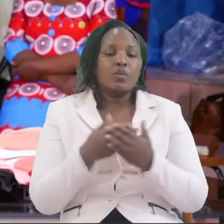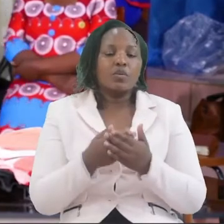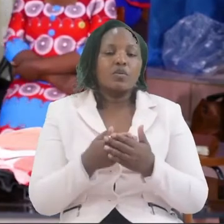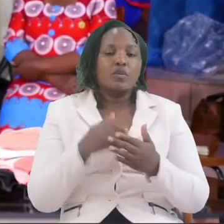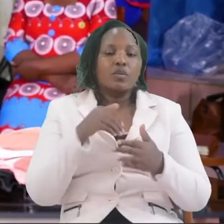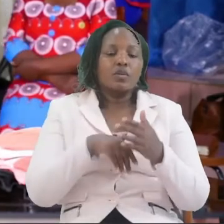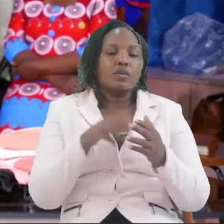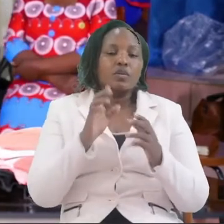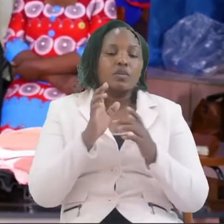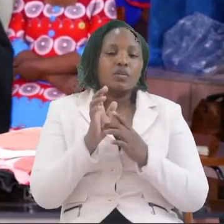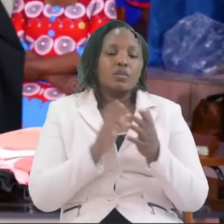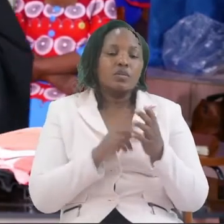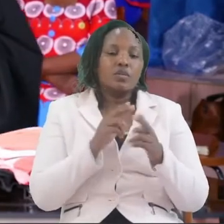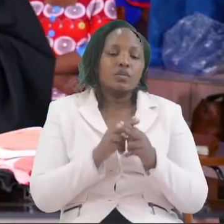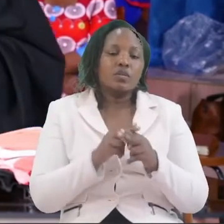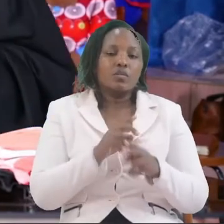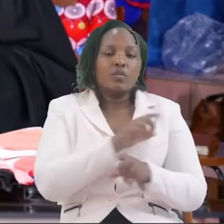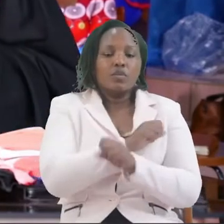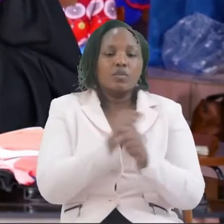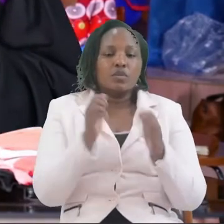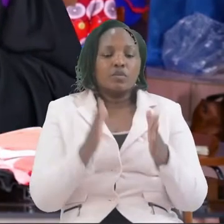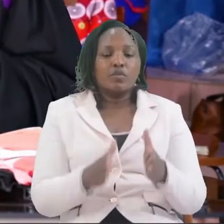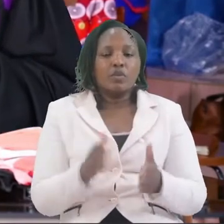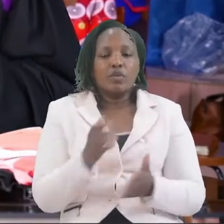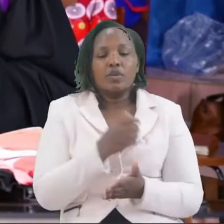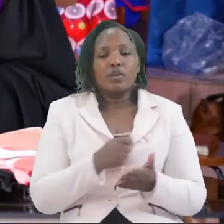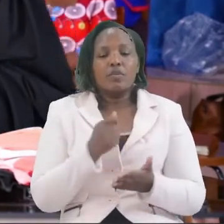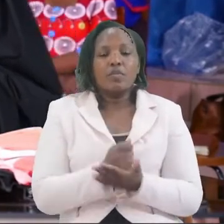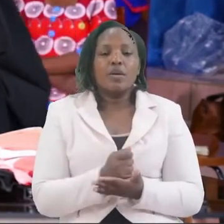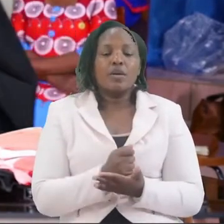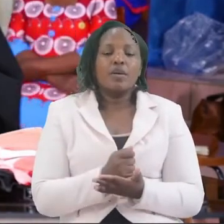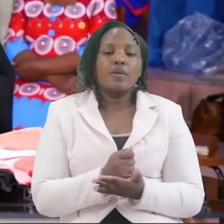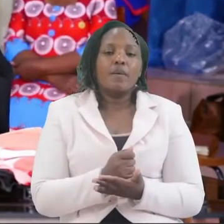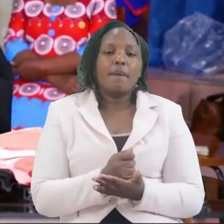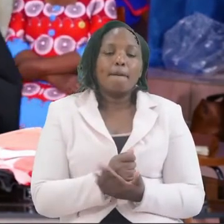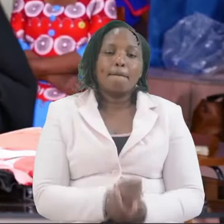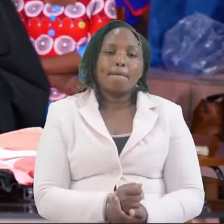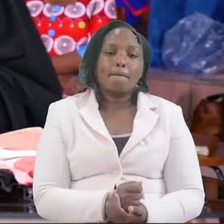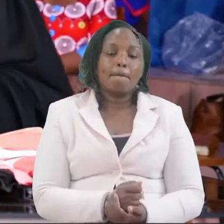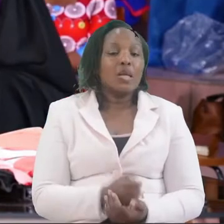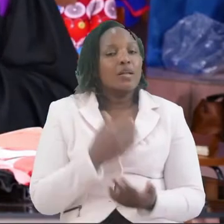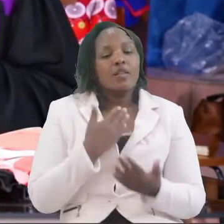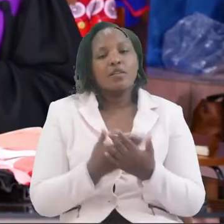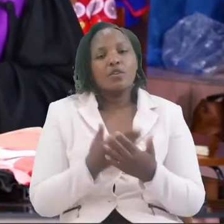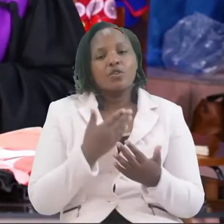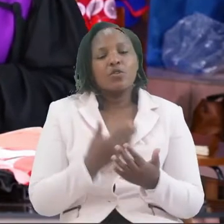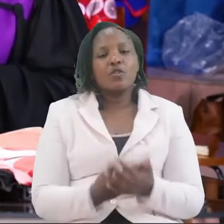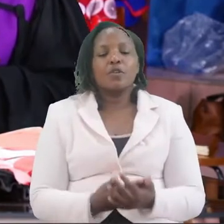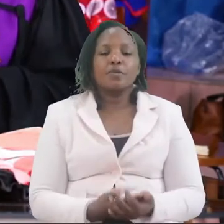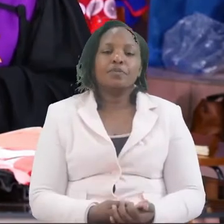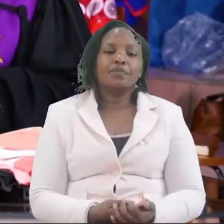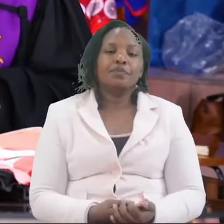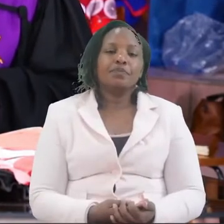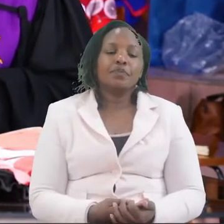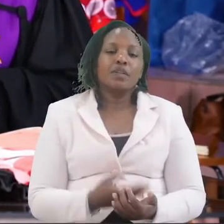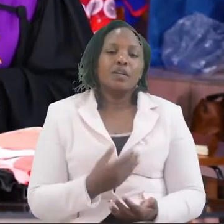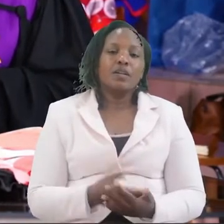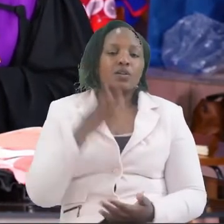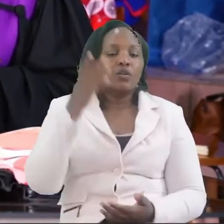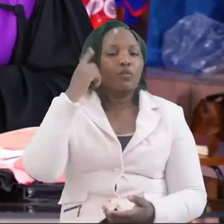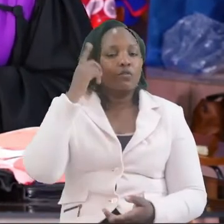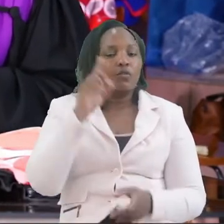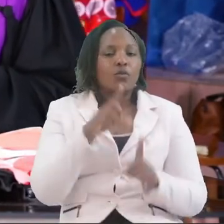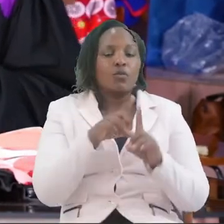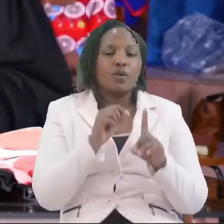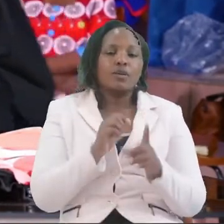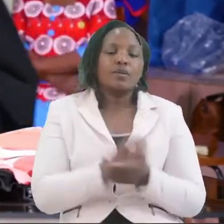katika jina la Yesu Kristo aliye Bwana na mkombozi wetu. Thank you again. Tunamshukuru Bwana kwa neno